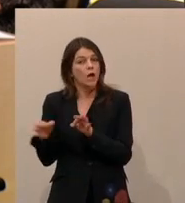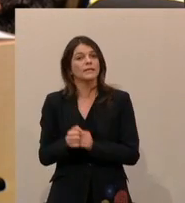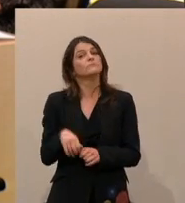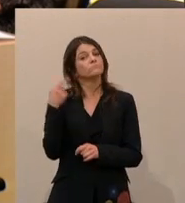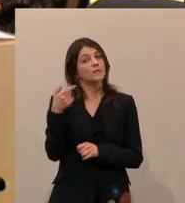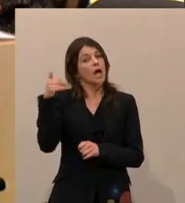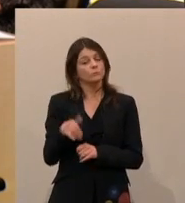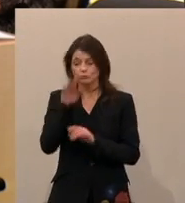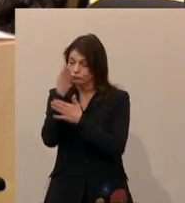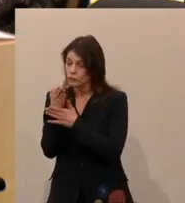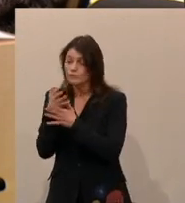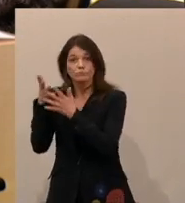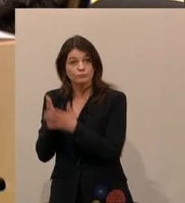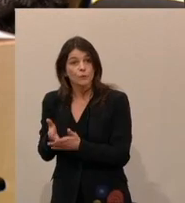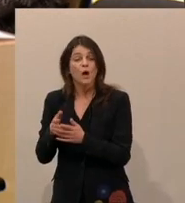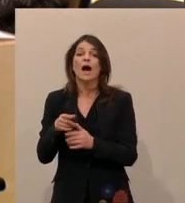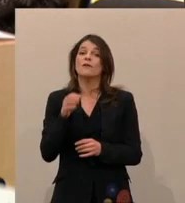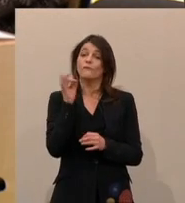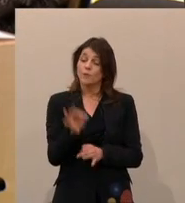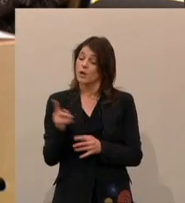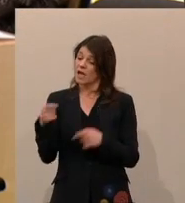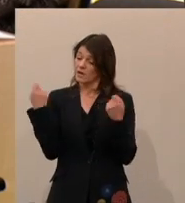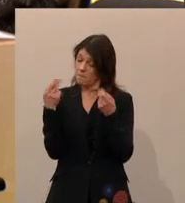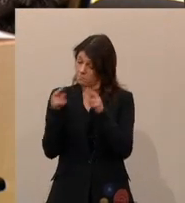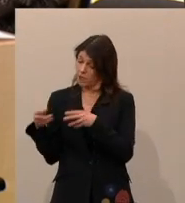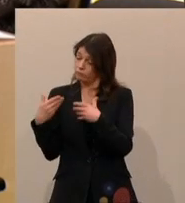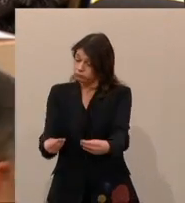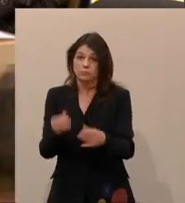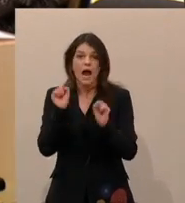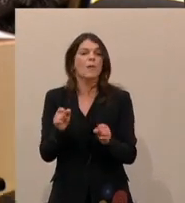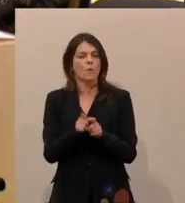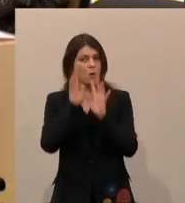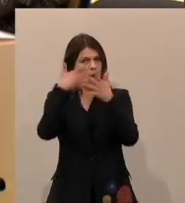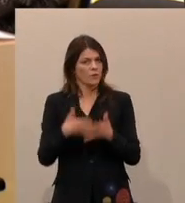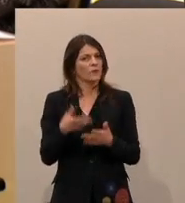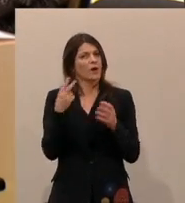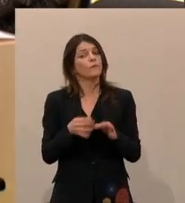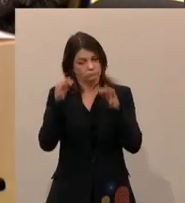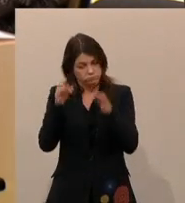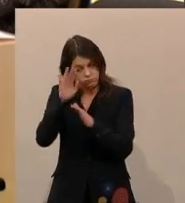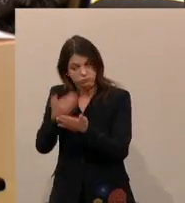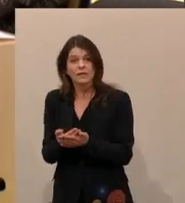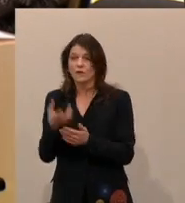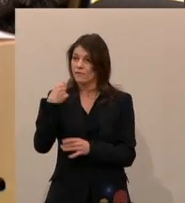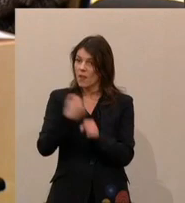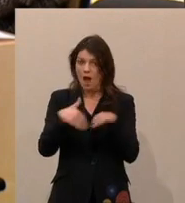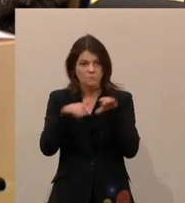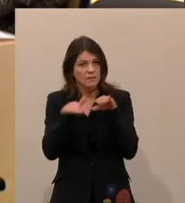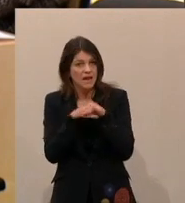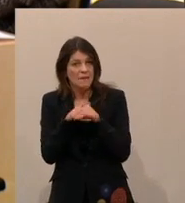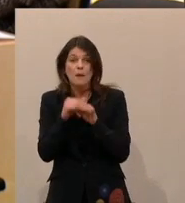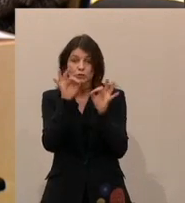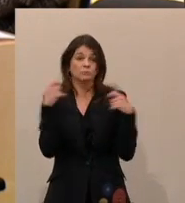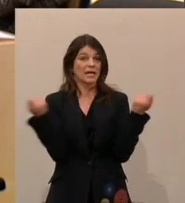der Zuverlässigkeitsprüfung zur Erlangung einer Gewerbeberechtigung sowie bei der Überprüfung der Zuverlässigkeit von Arbeitnehmern